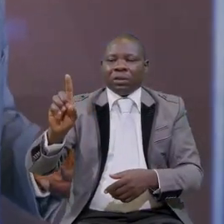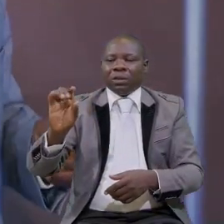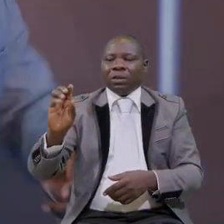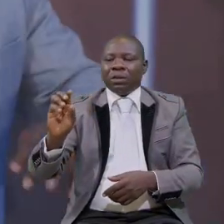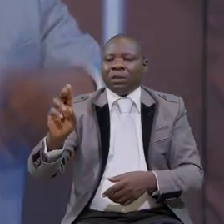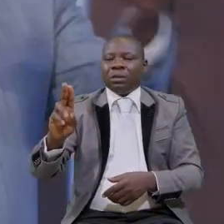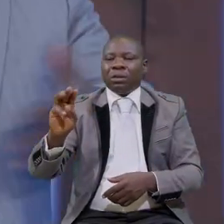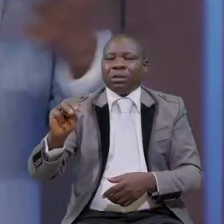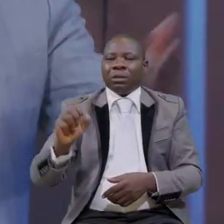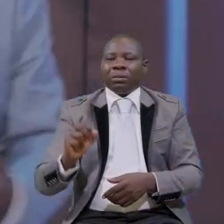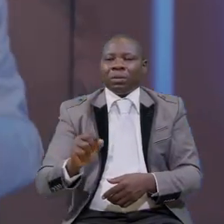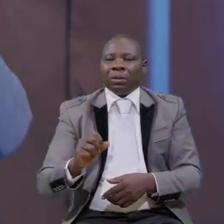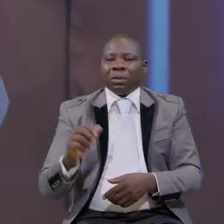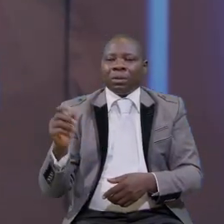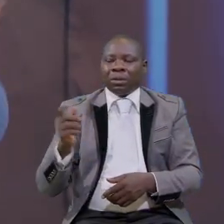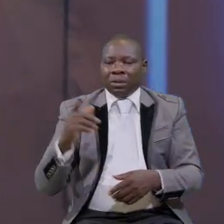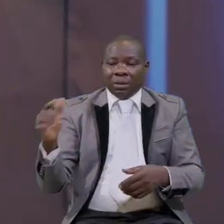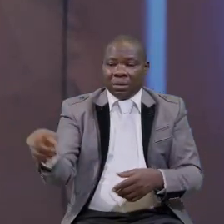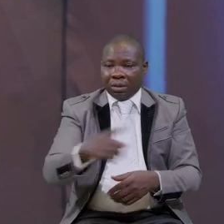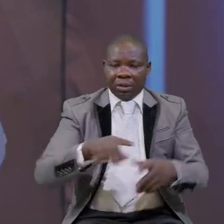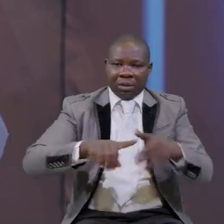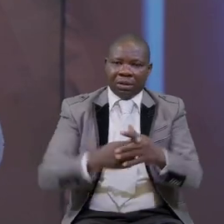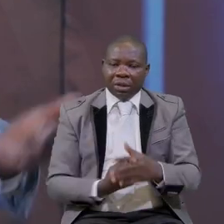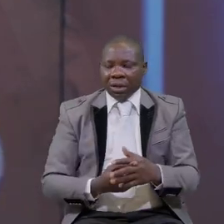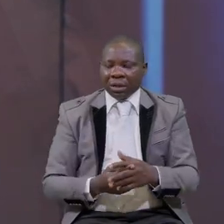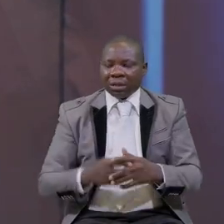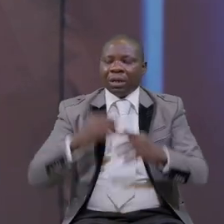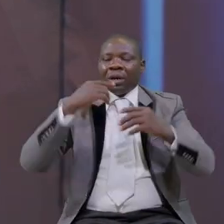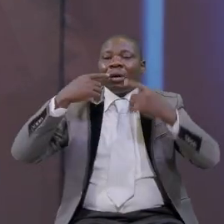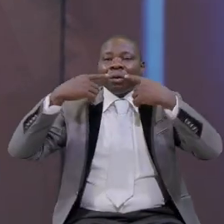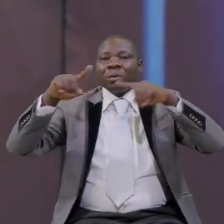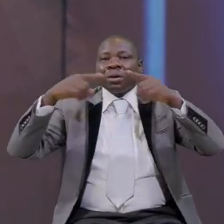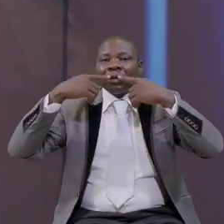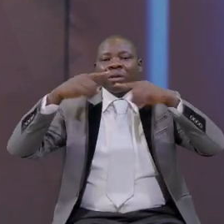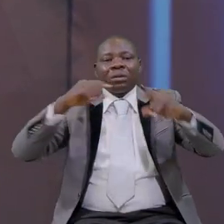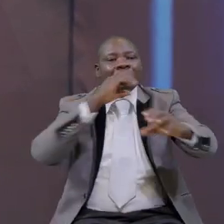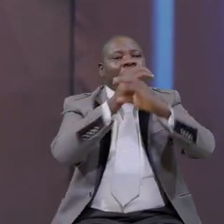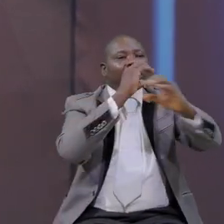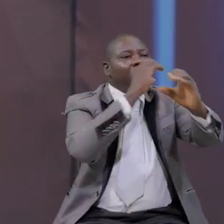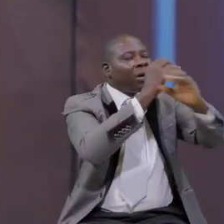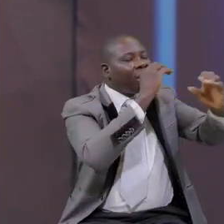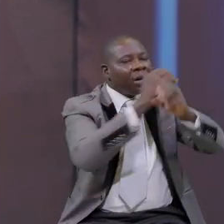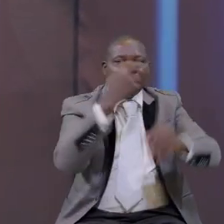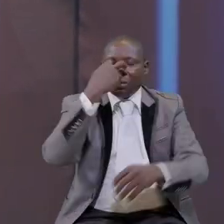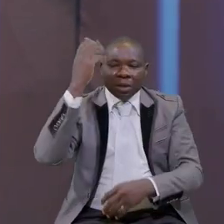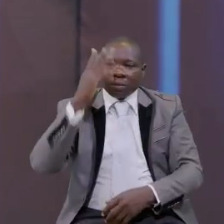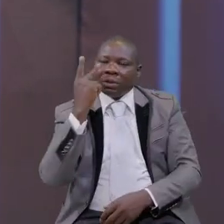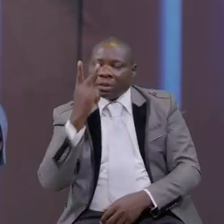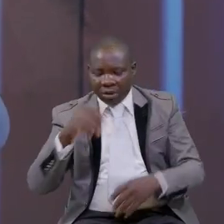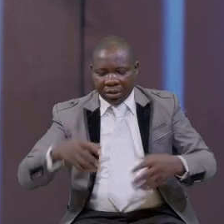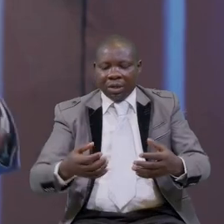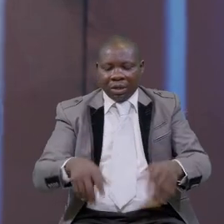eu le stade, ils ont commencé à faire les aveux. Ils ont fait la publicité. Les aveux vont marcher. Pour vous dire la